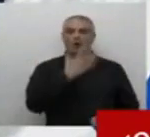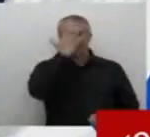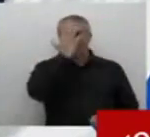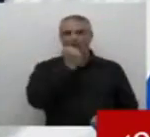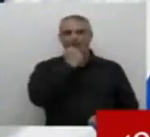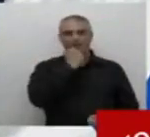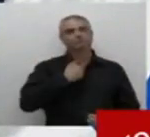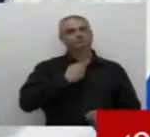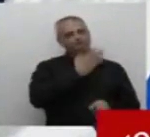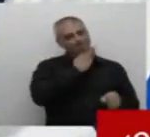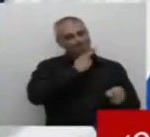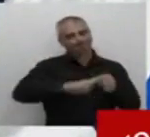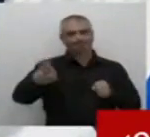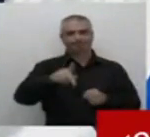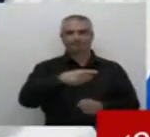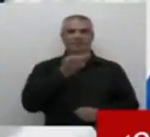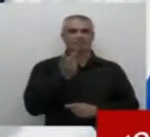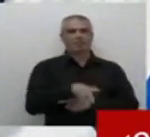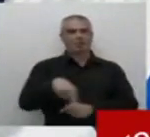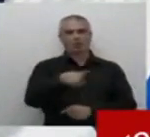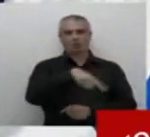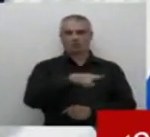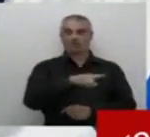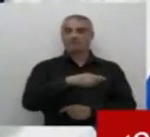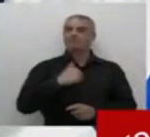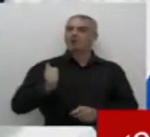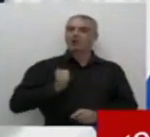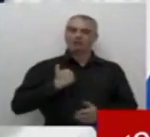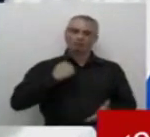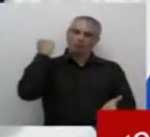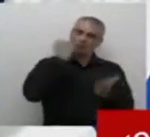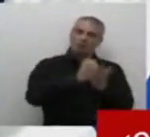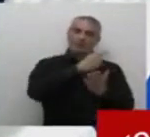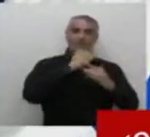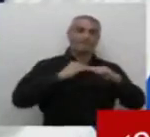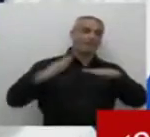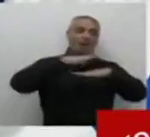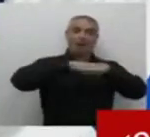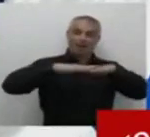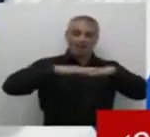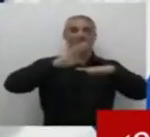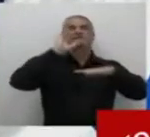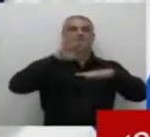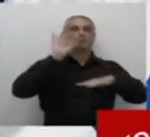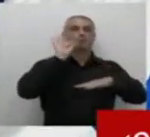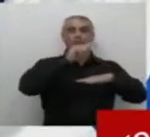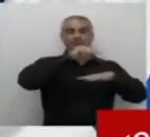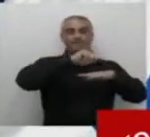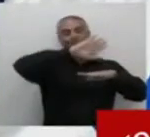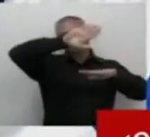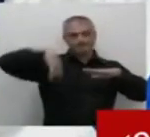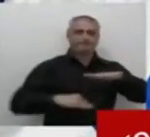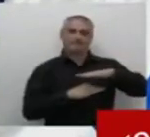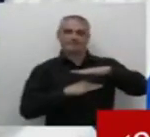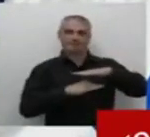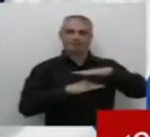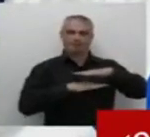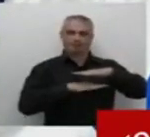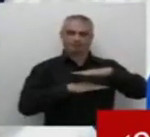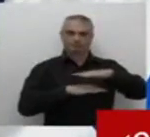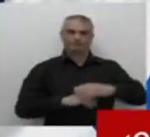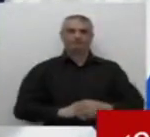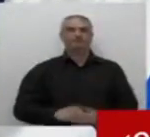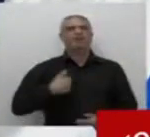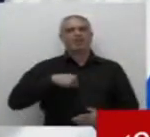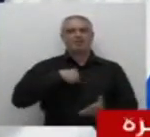اخر واحد في المخ من المخربين هم جميعا حكمهم الموت قواتنا تعمل فوق